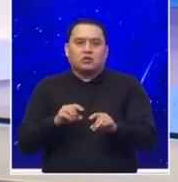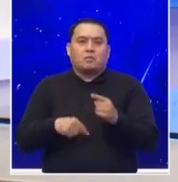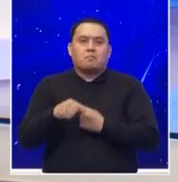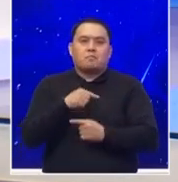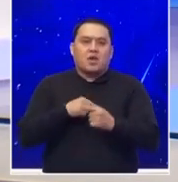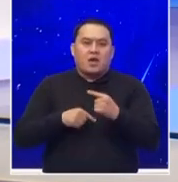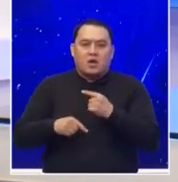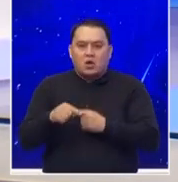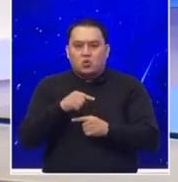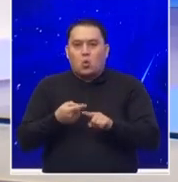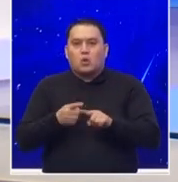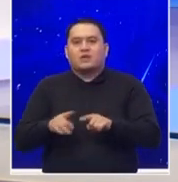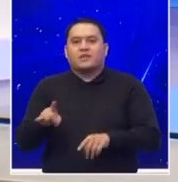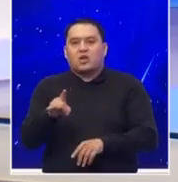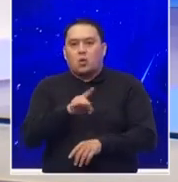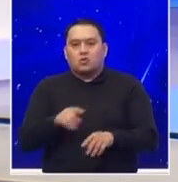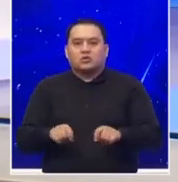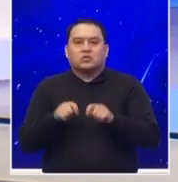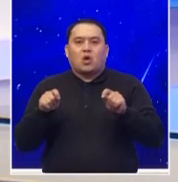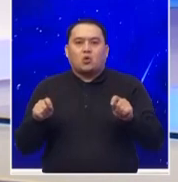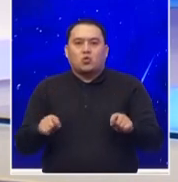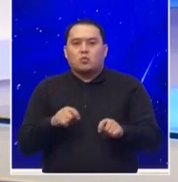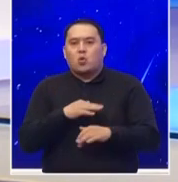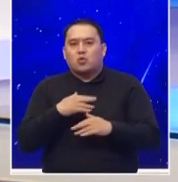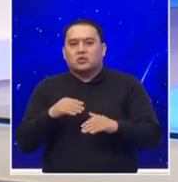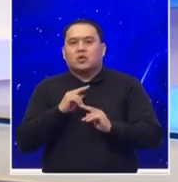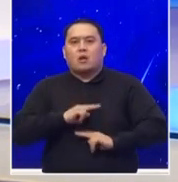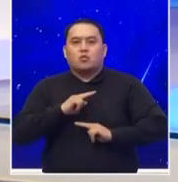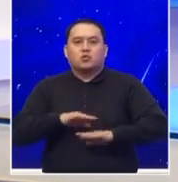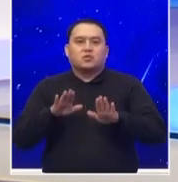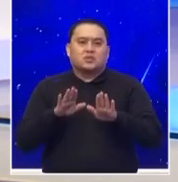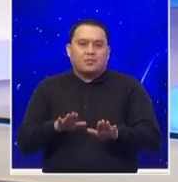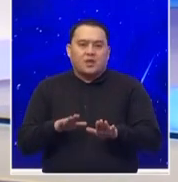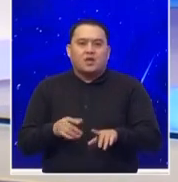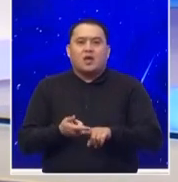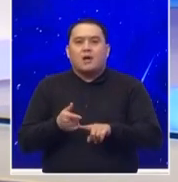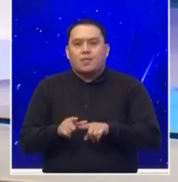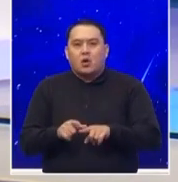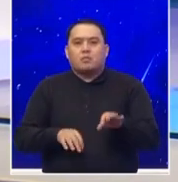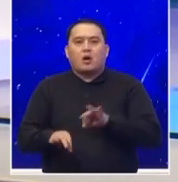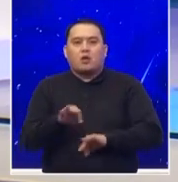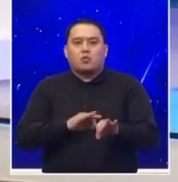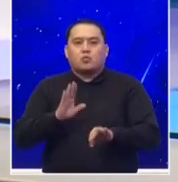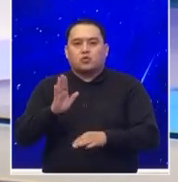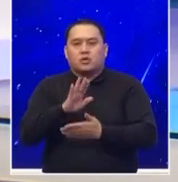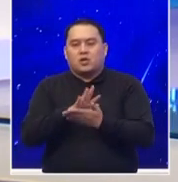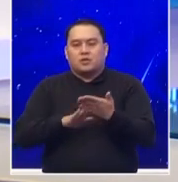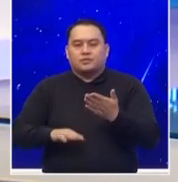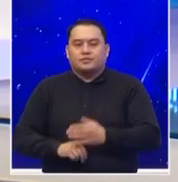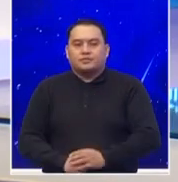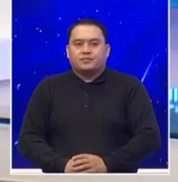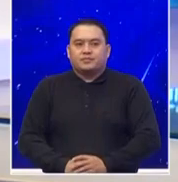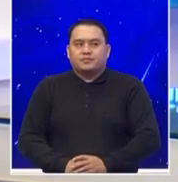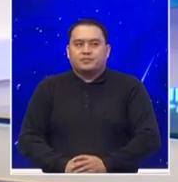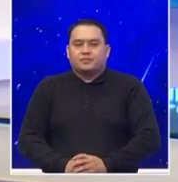на бизнес-комьюнити региона, а также создаст многотысячные рабочие места. О каких проектах идет речь, расскажет